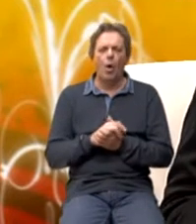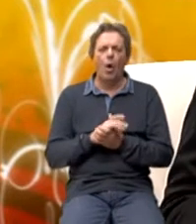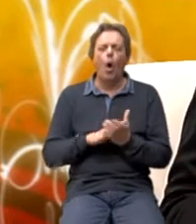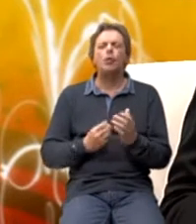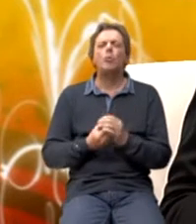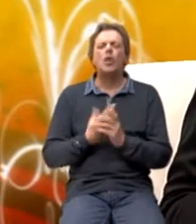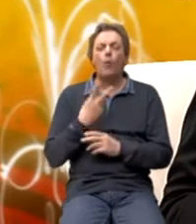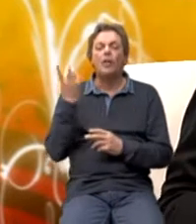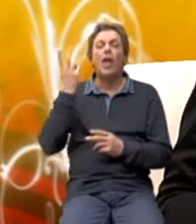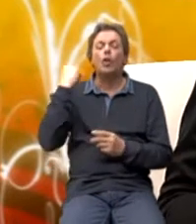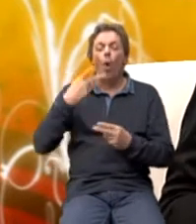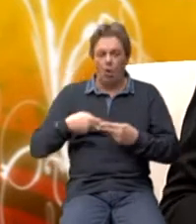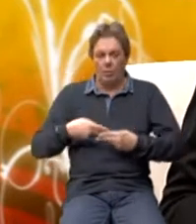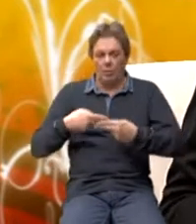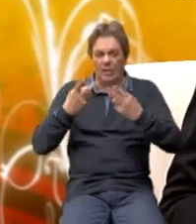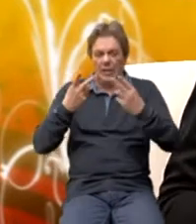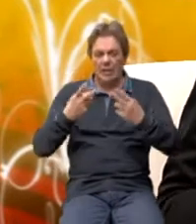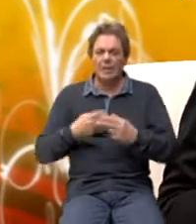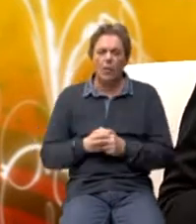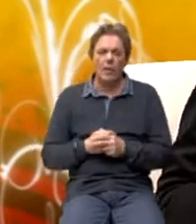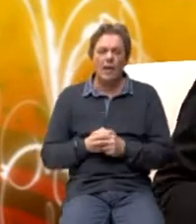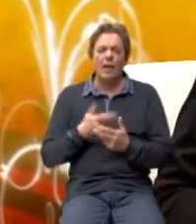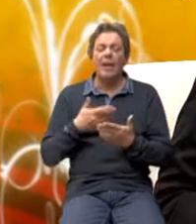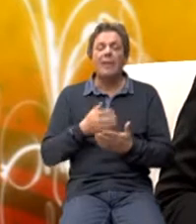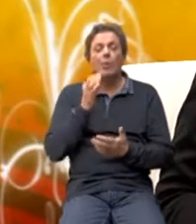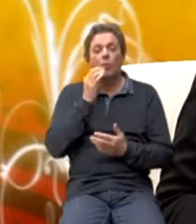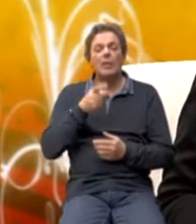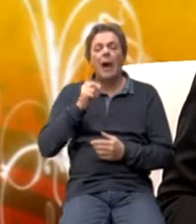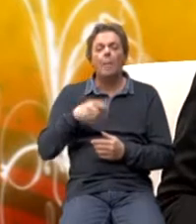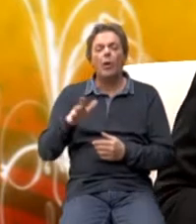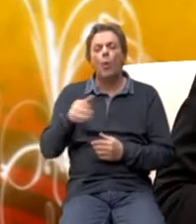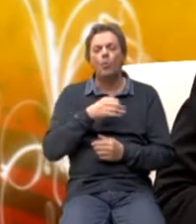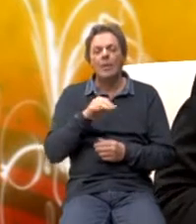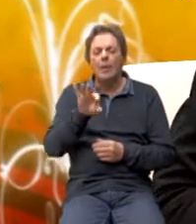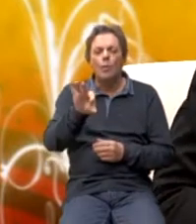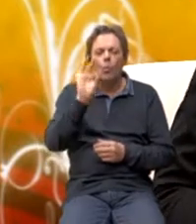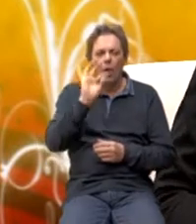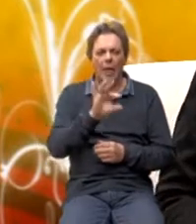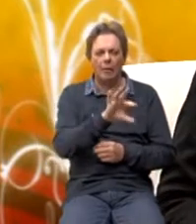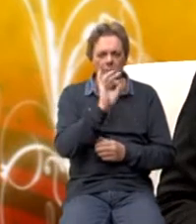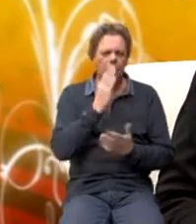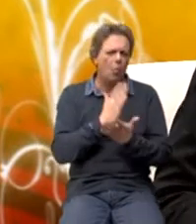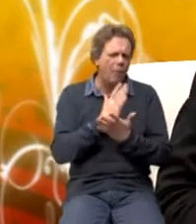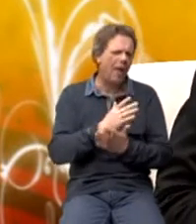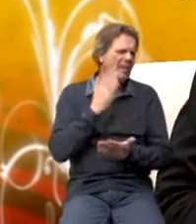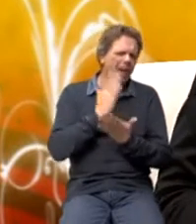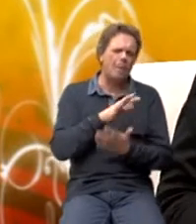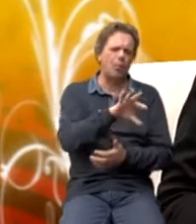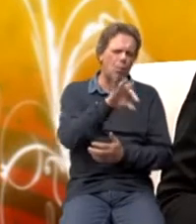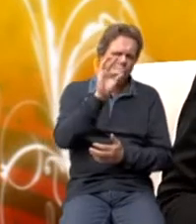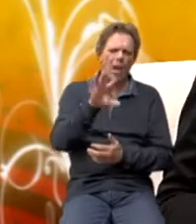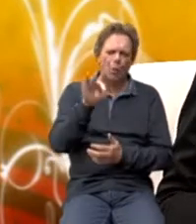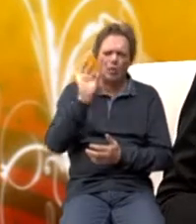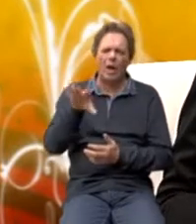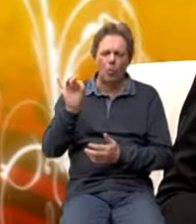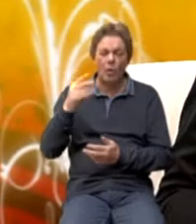svi od svih njih u svim fazama na temelju rizika mora uzeti uzorke. Znači 5% od ukupnog broja mora uzeti